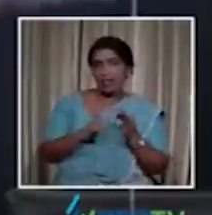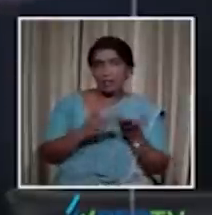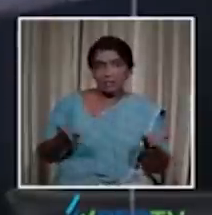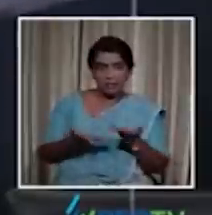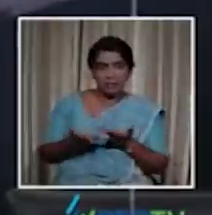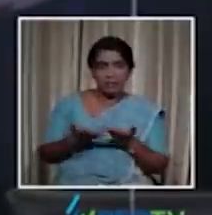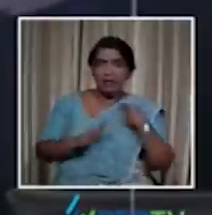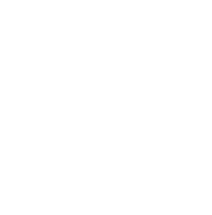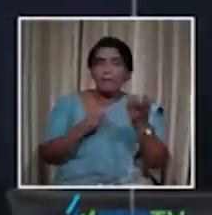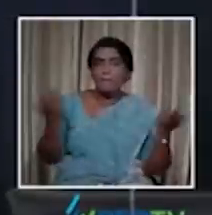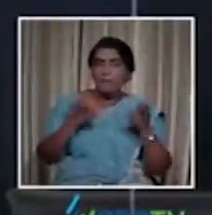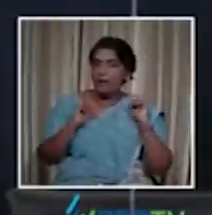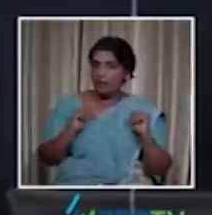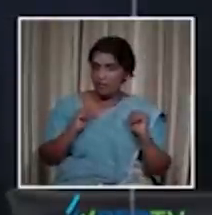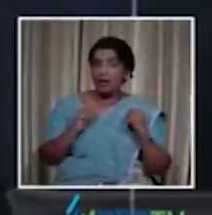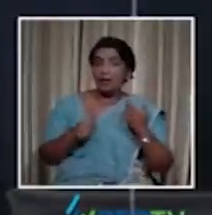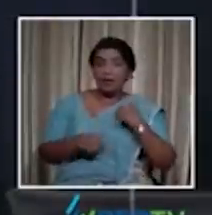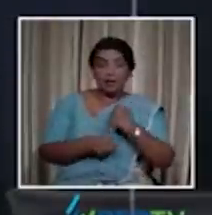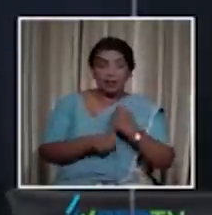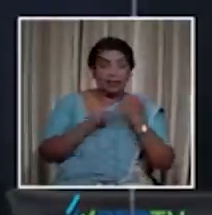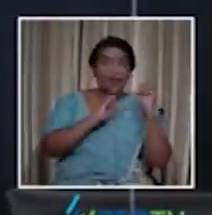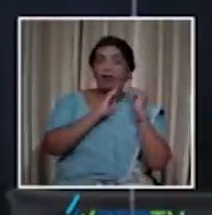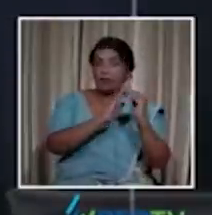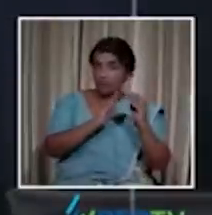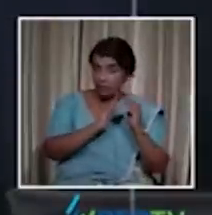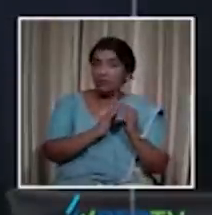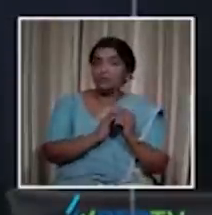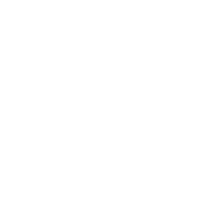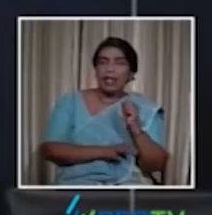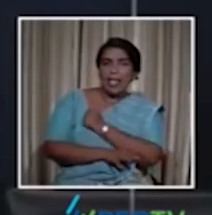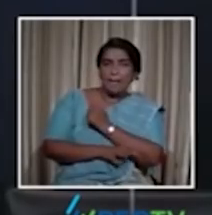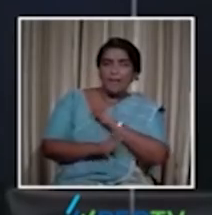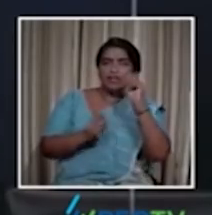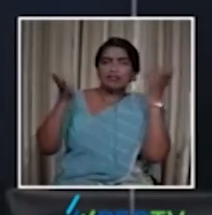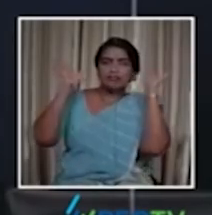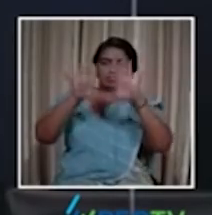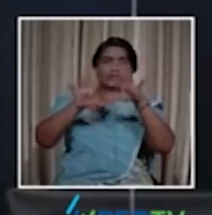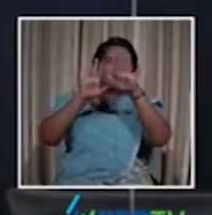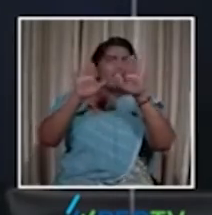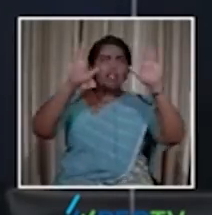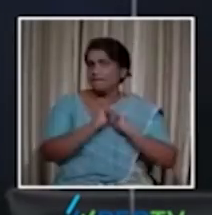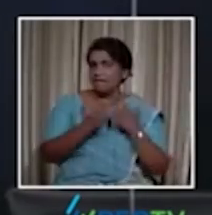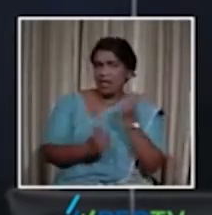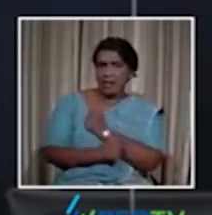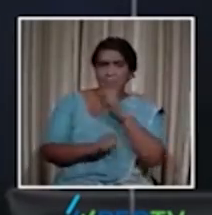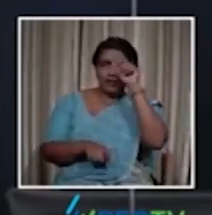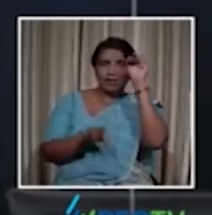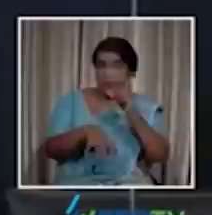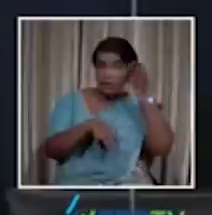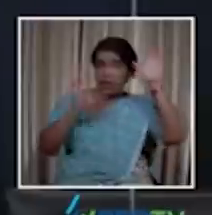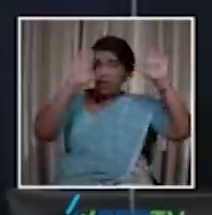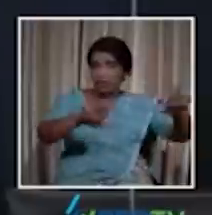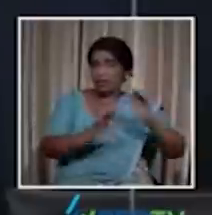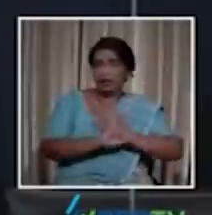අඩස්සියේ. මේ රටක් පාලනය කරන්න පුළුවන්ද? අපේ රාජ්‍ය තාන්ත්‍රික කාර්යාල ඔය නිකන් එහෙ ගිහිල්ලා ඉන්න එක නෙවෙයි තින්නේ තානාපතිවරුන්ට මහ